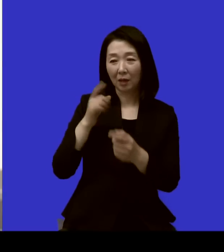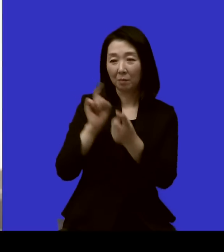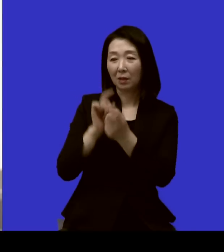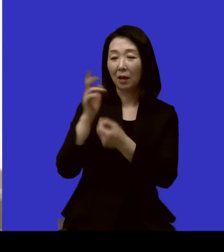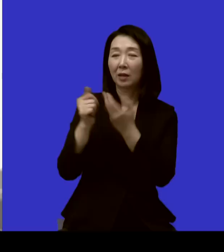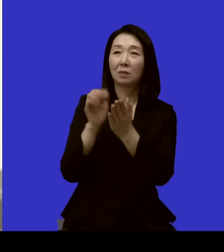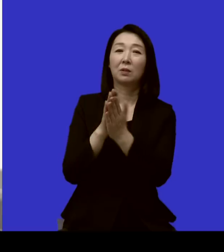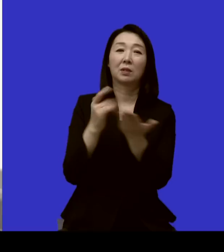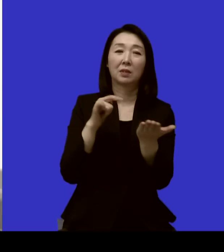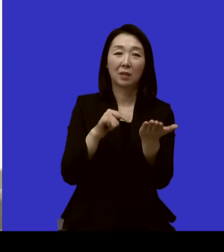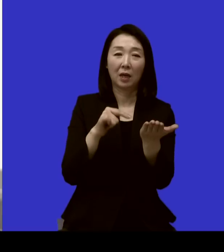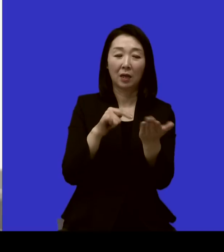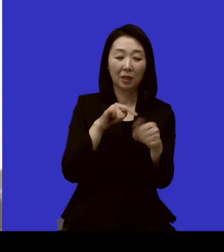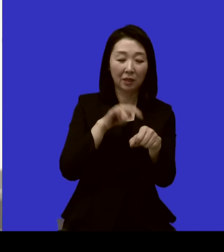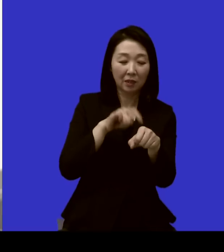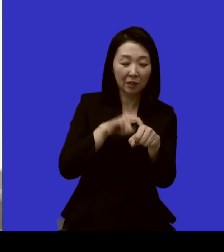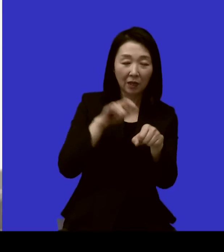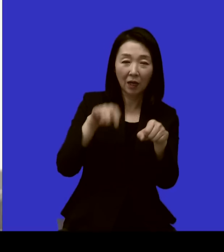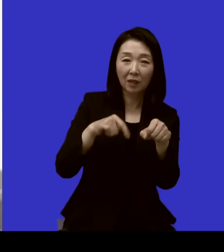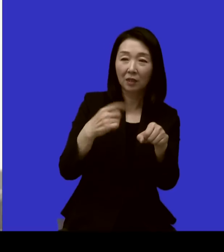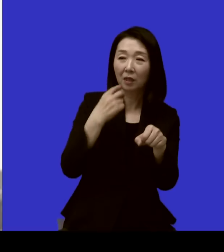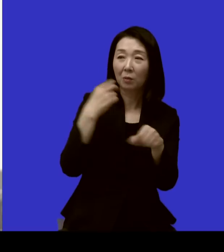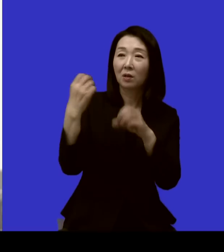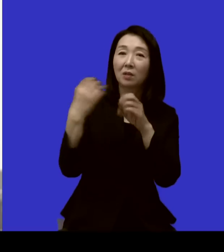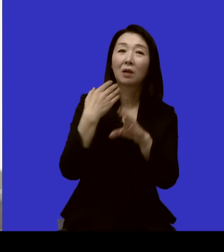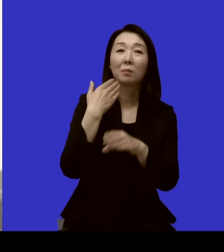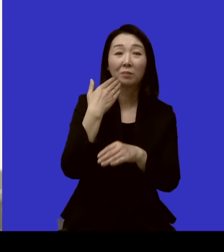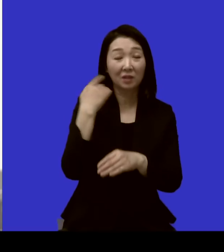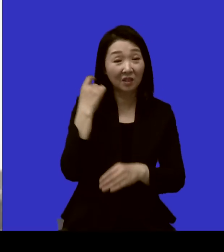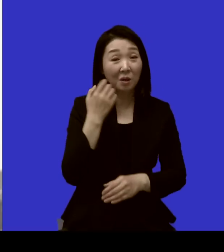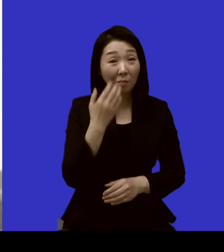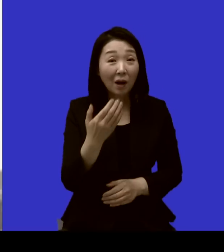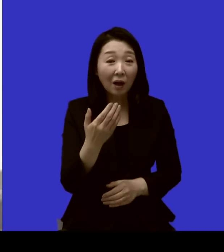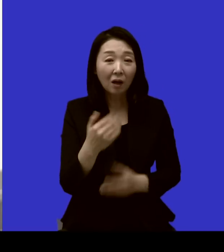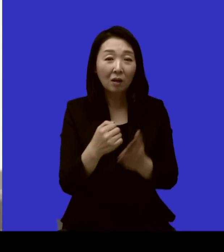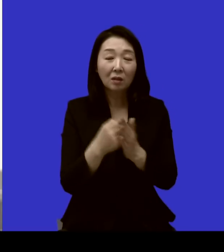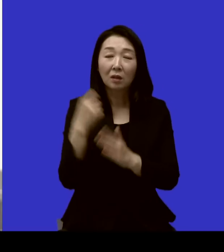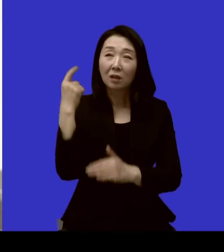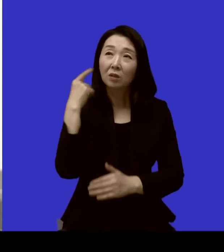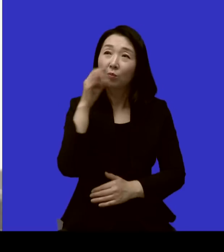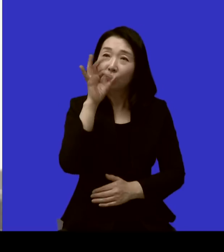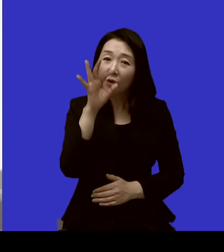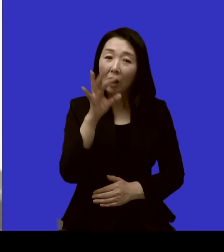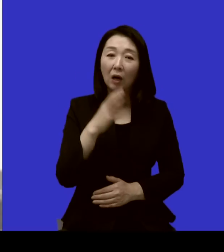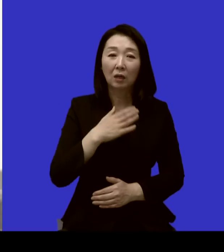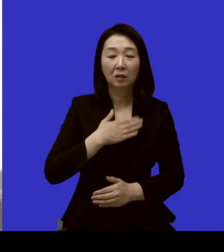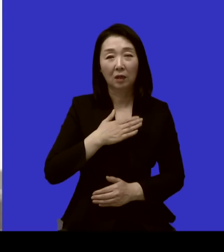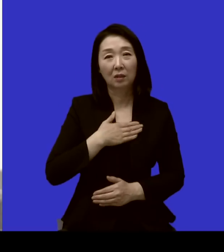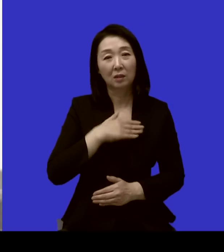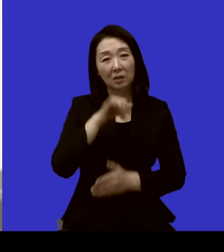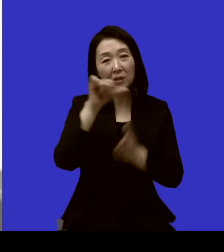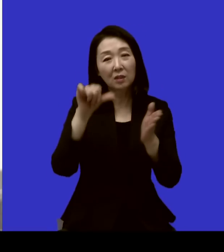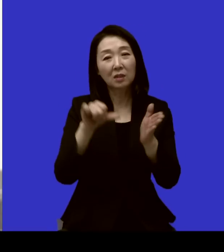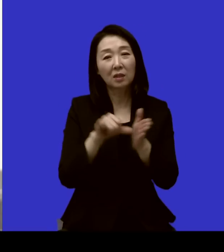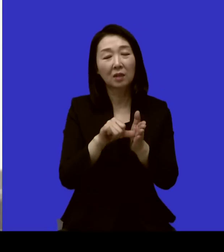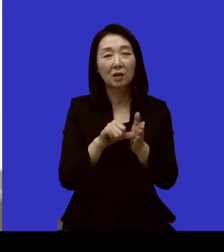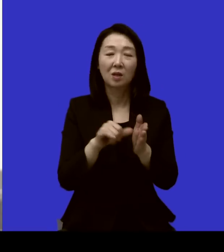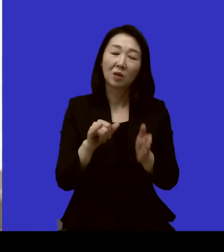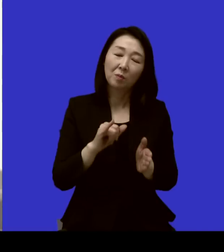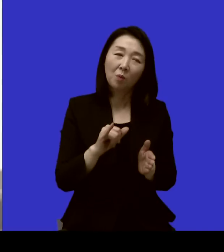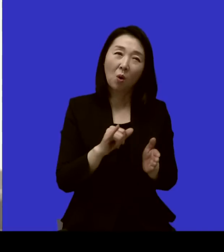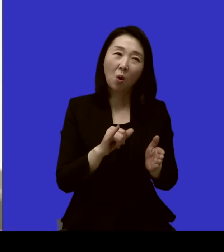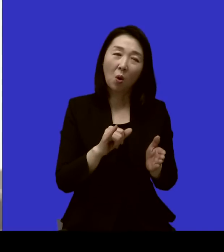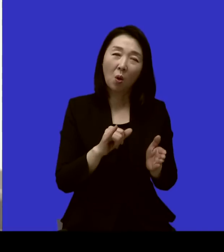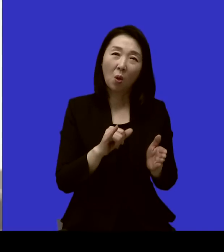속에서 어떤 생명의 응답을 들을 수 있지 않을까. 혹시라도 들을 수 없으면은 나는 좀 인생을, 이런 어떤